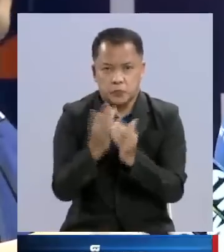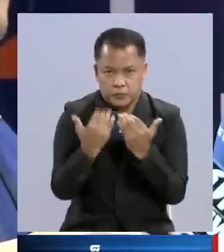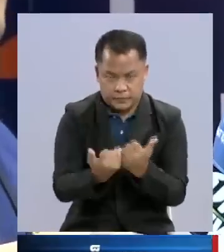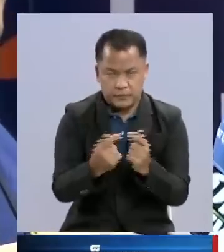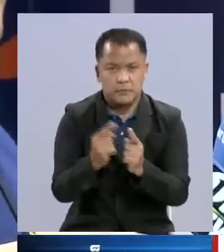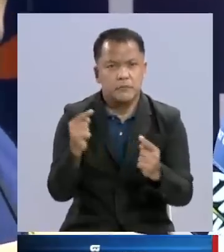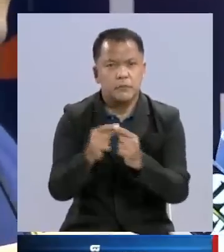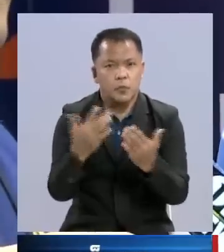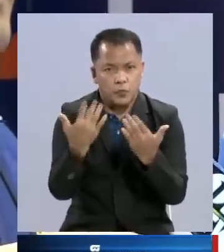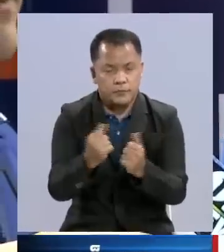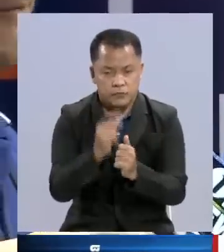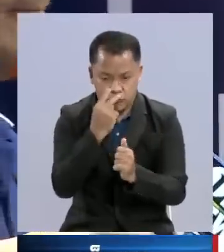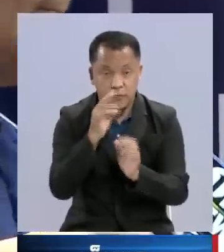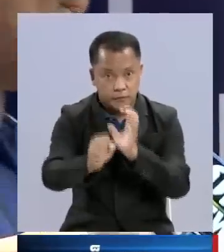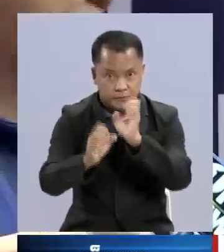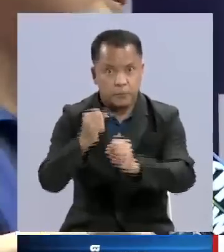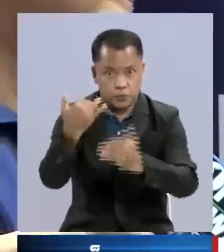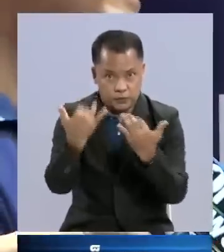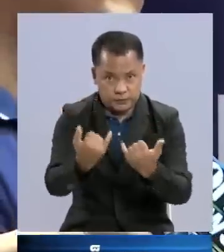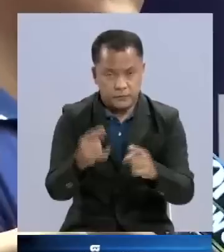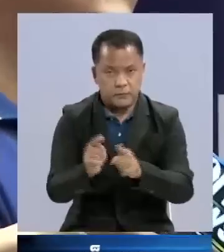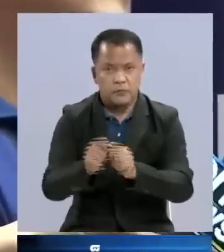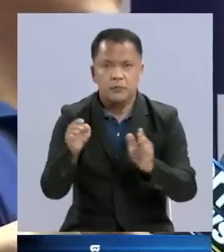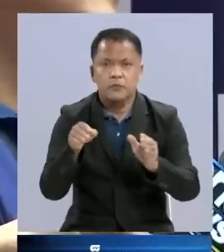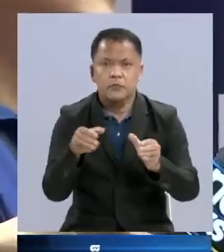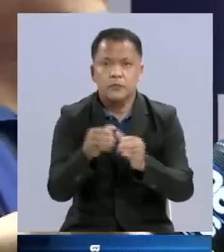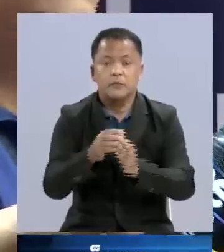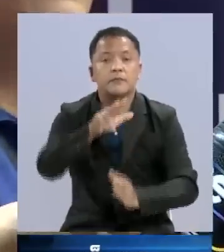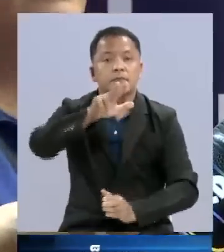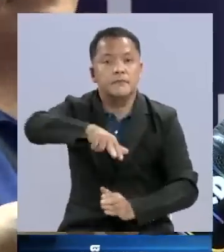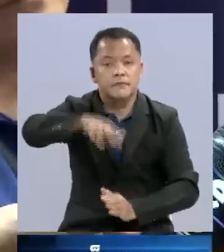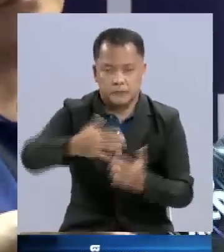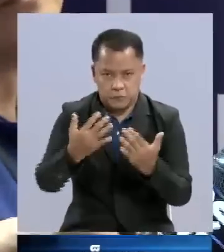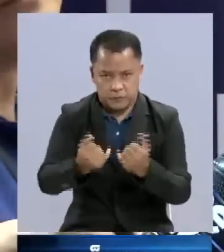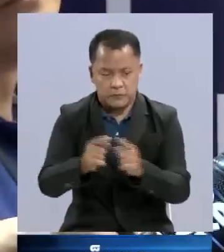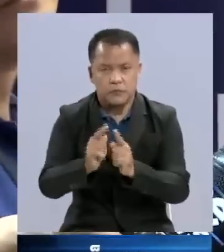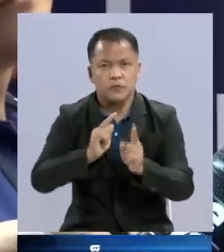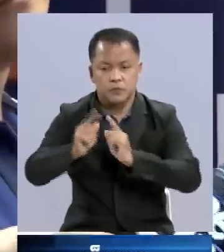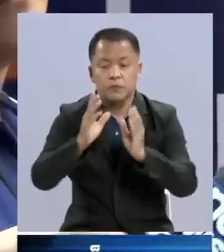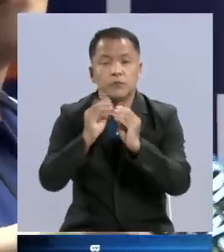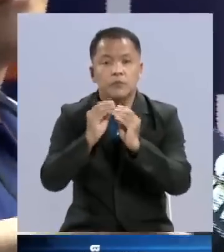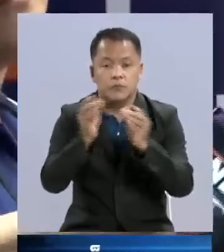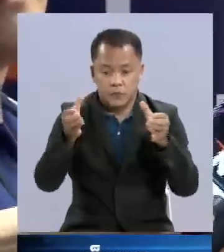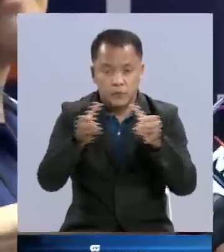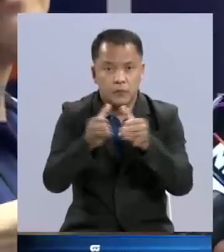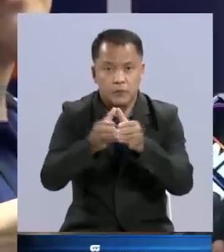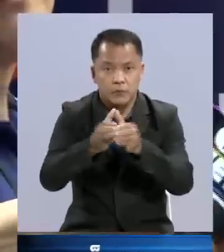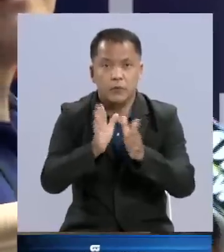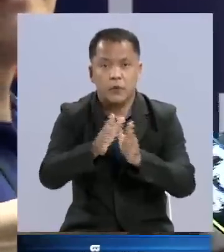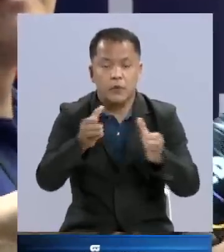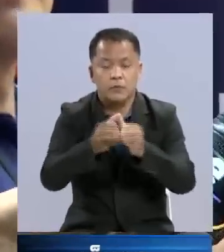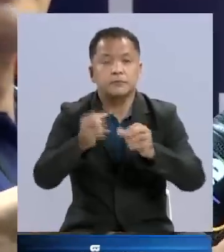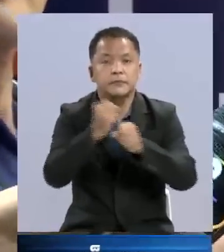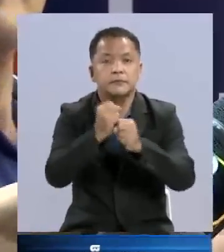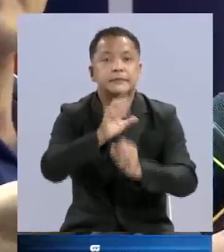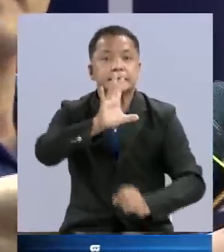กความคืบหน้าวันนี้ที่ต้องจับตากันนะครับก็คือบรรยากาศที่เพื่อไทยครับที่เขามีการประชุมร่วมกันของคณะทำ